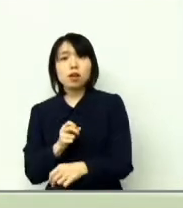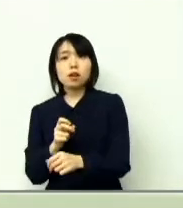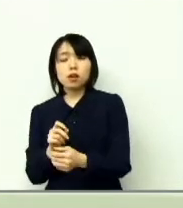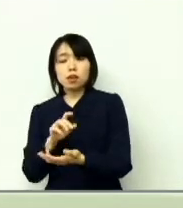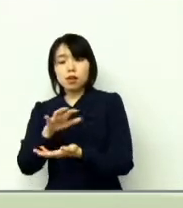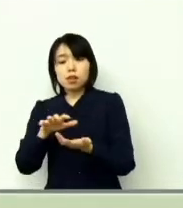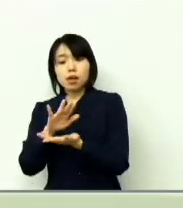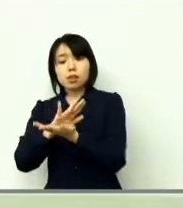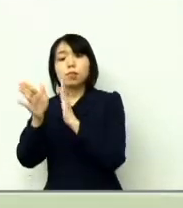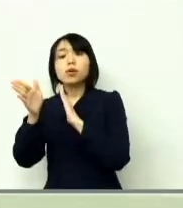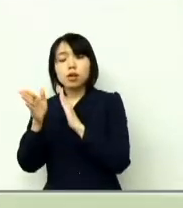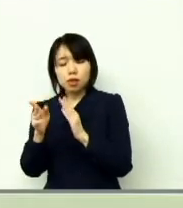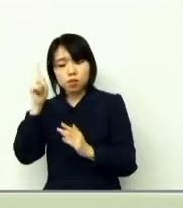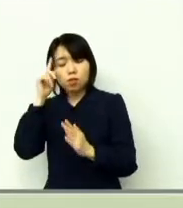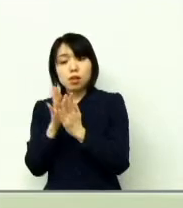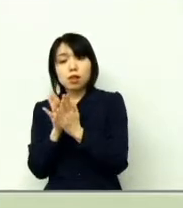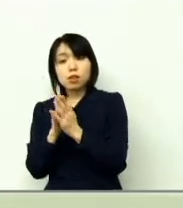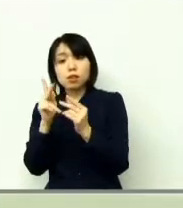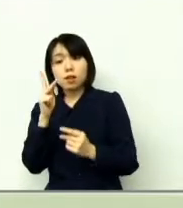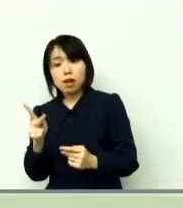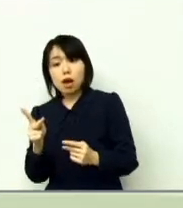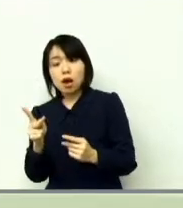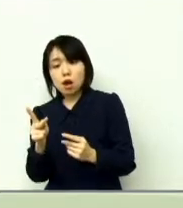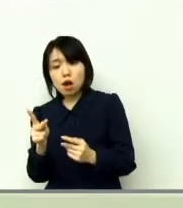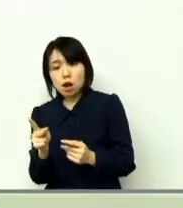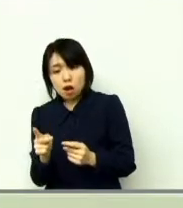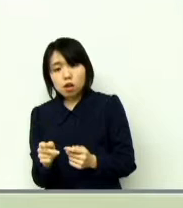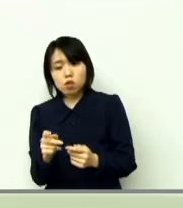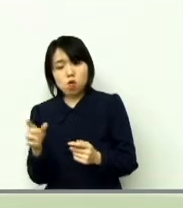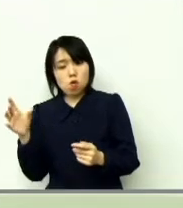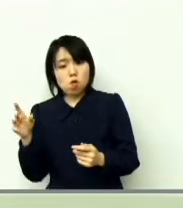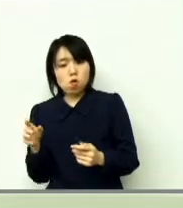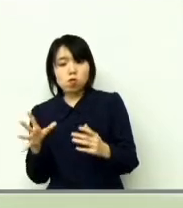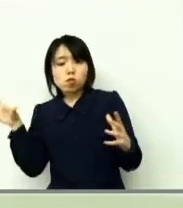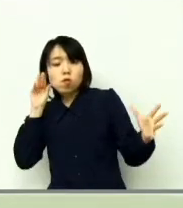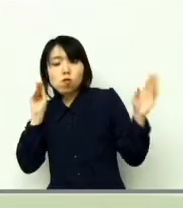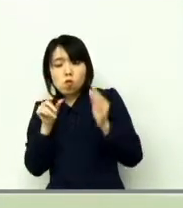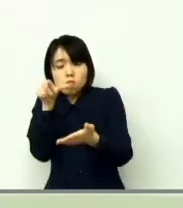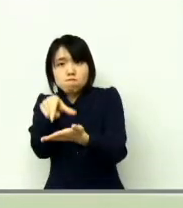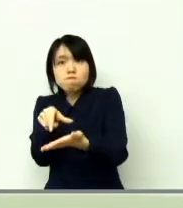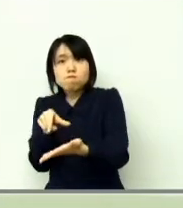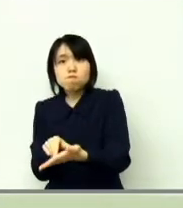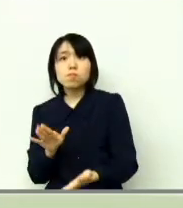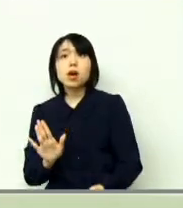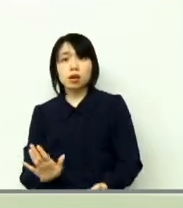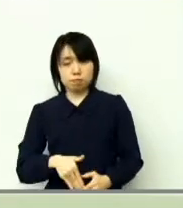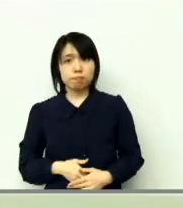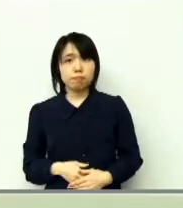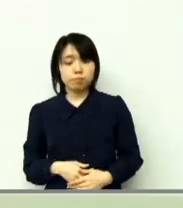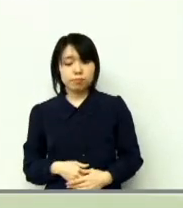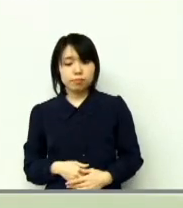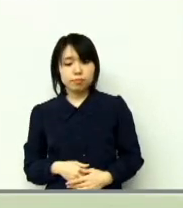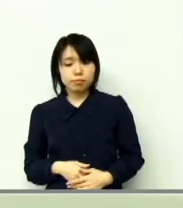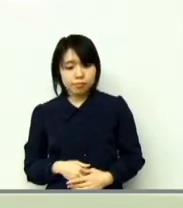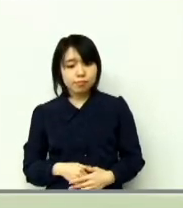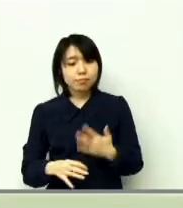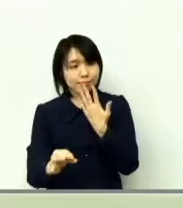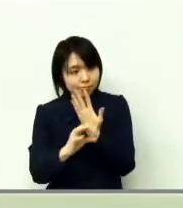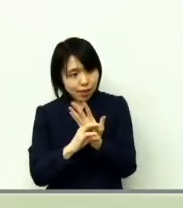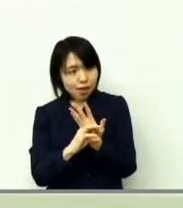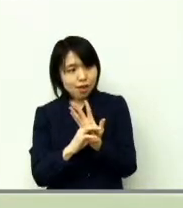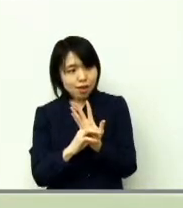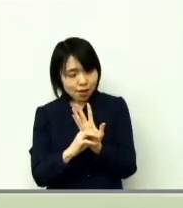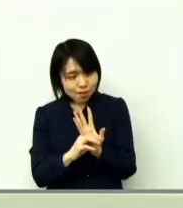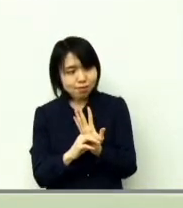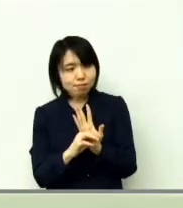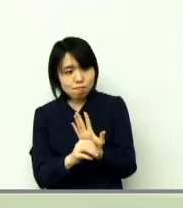情報も掲載をしております。実際に使用した場合の例として、子どもが発熱をした場合で説明をさせていただ